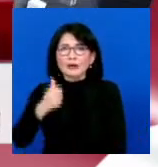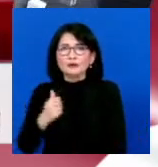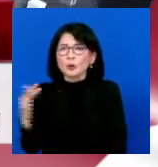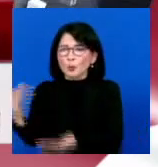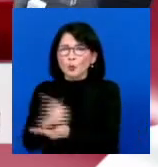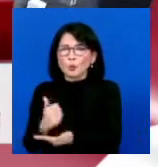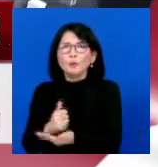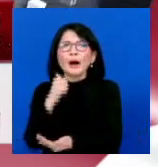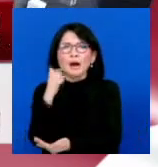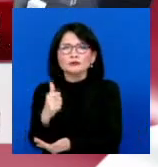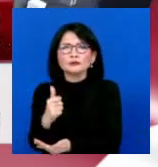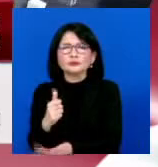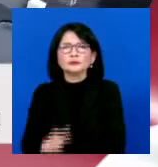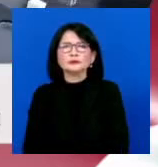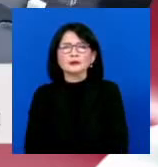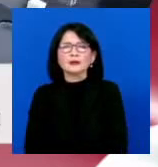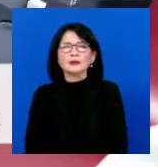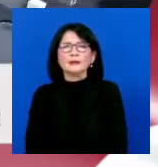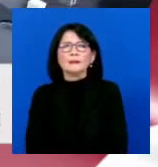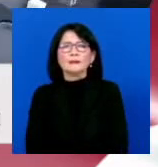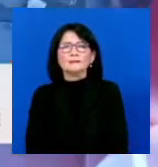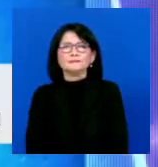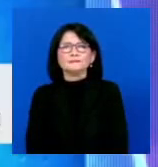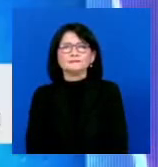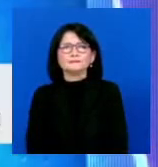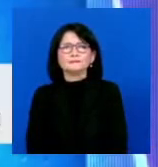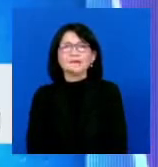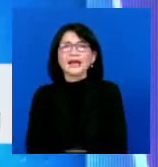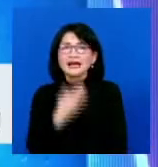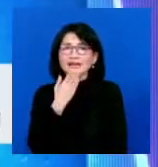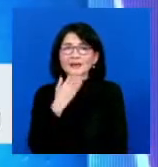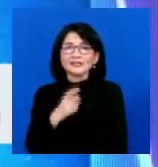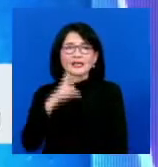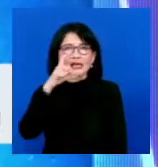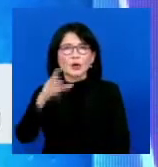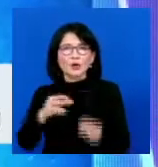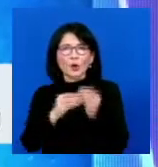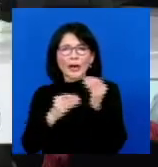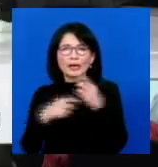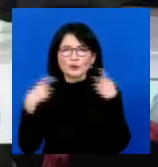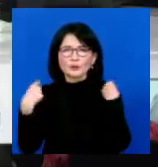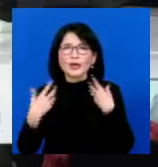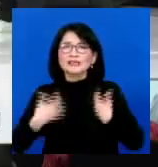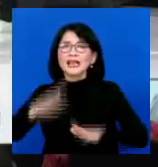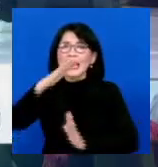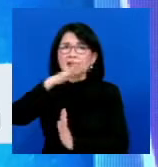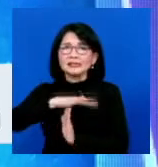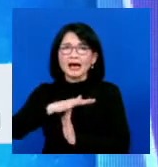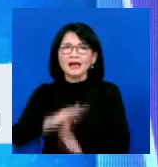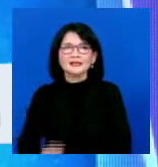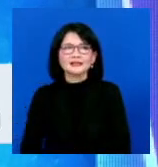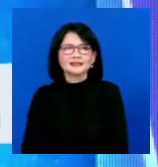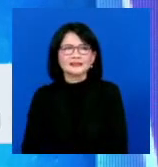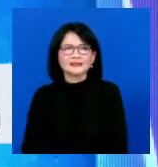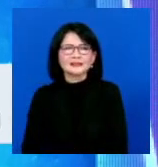Maluku yang luar biasa setiap mohon maaf waktu habis terima kasih kepada para calon wakil gubernur usai jad kita akan memasuki